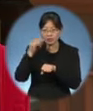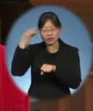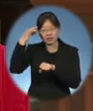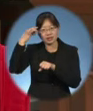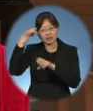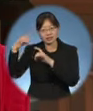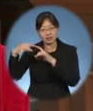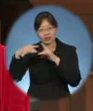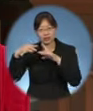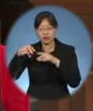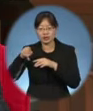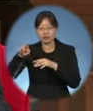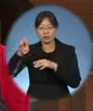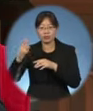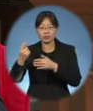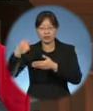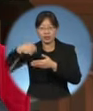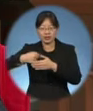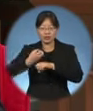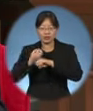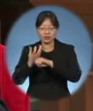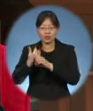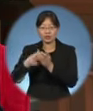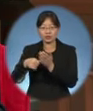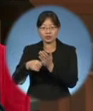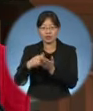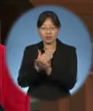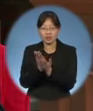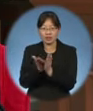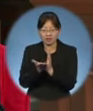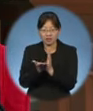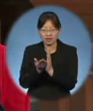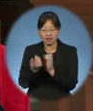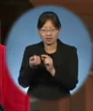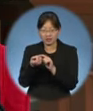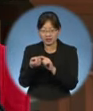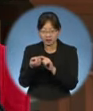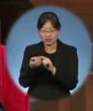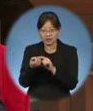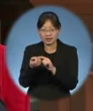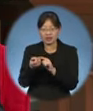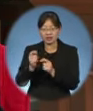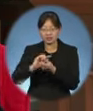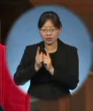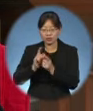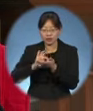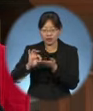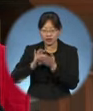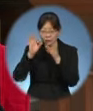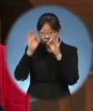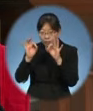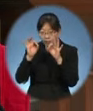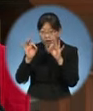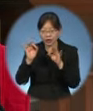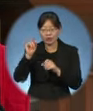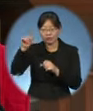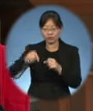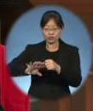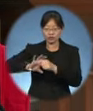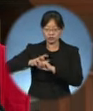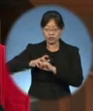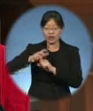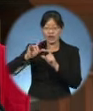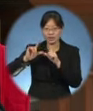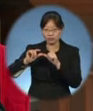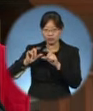안에서도 신경전달물질이나 다양한 소립자들의 상호작용들을 보면 정말 그거는 우주의 한 부분이라고 볼 수